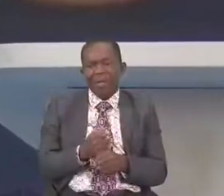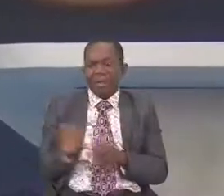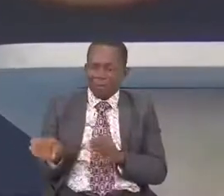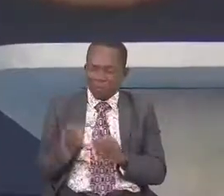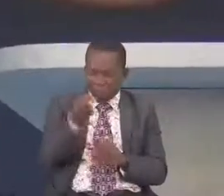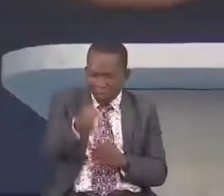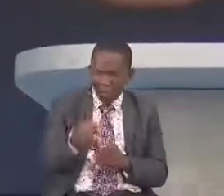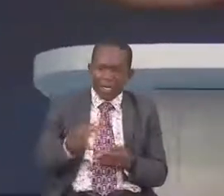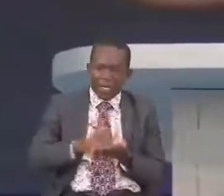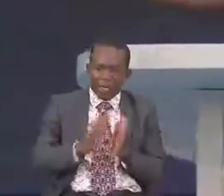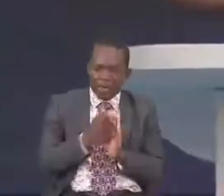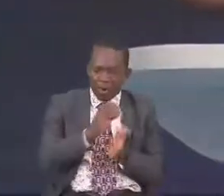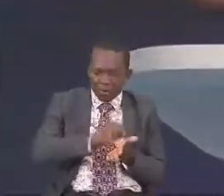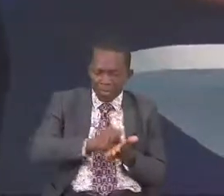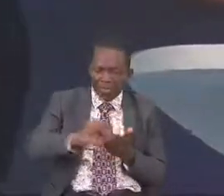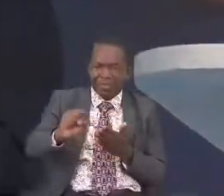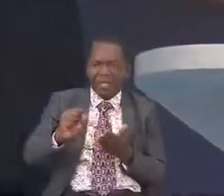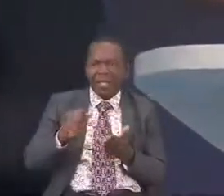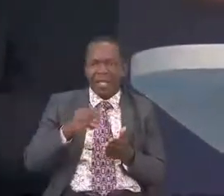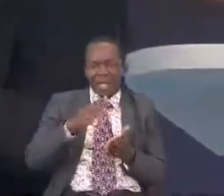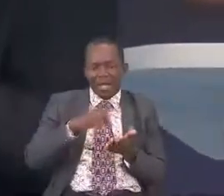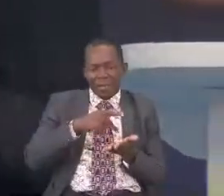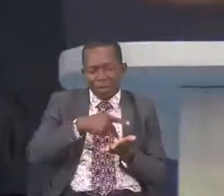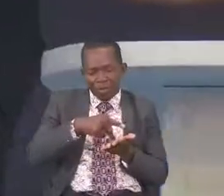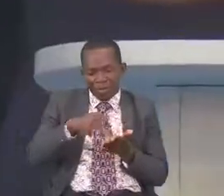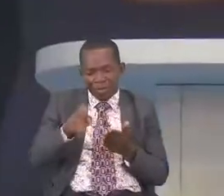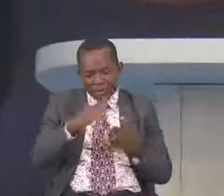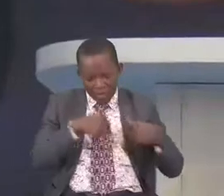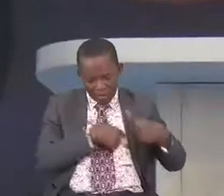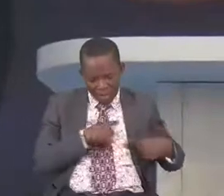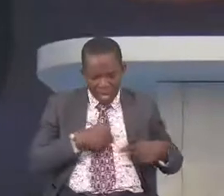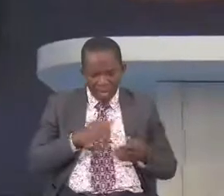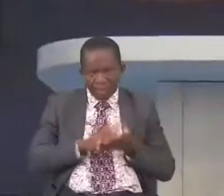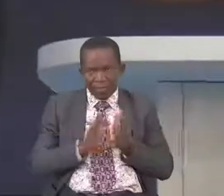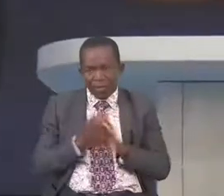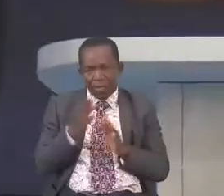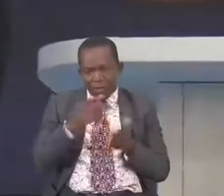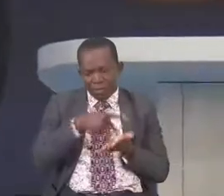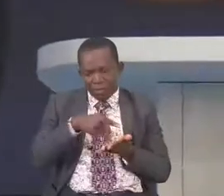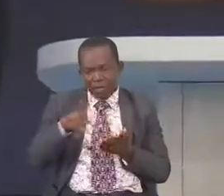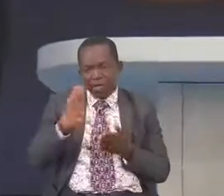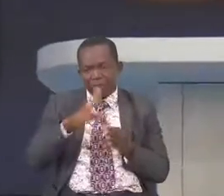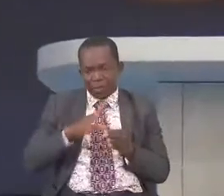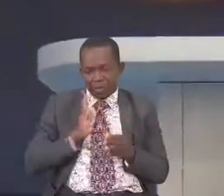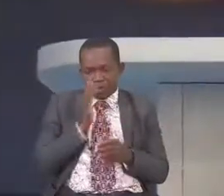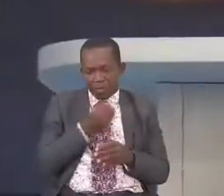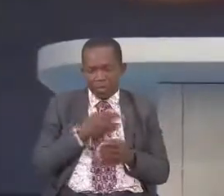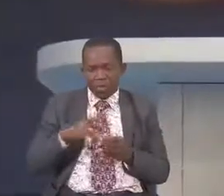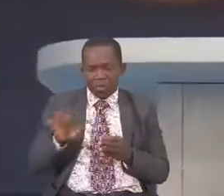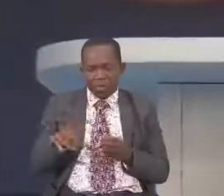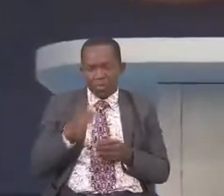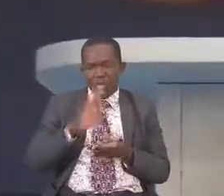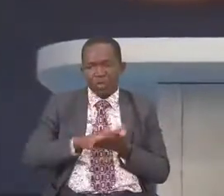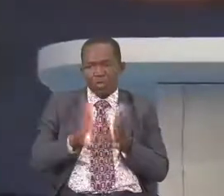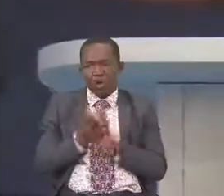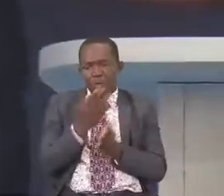la purification de ton cœur, pour que ton cœur, ton âme, ton esprit soit saint. Complètement saint,